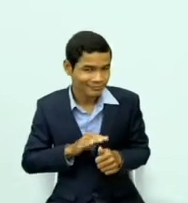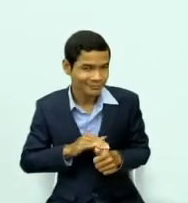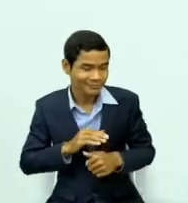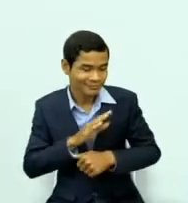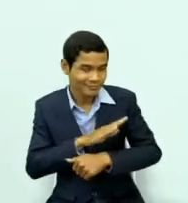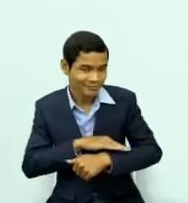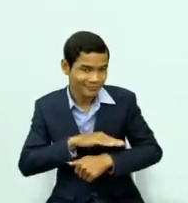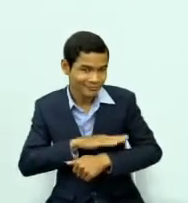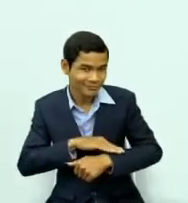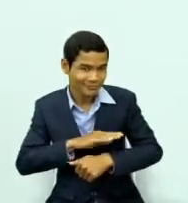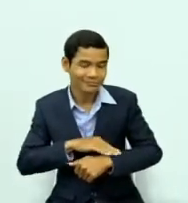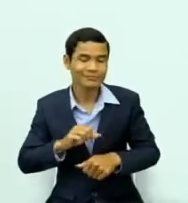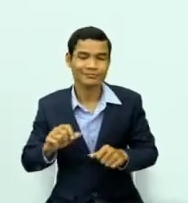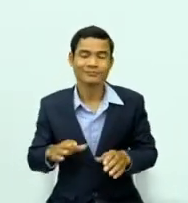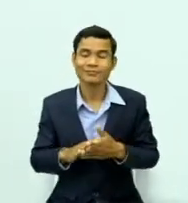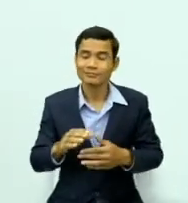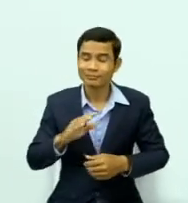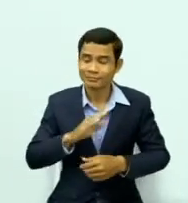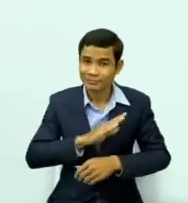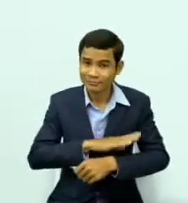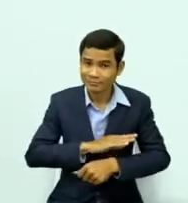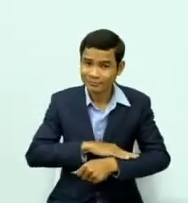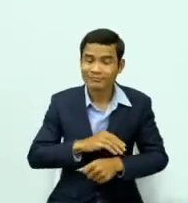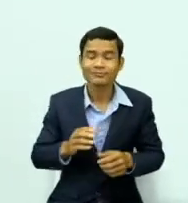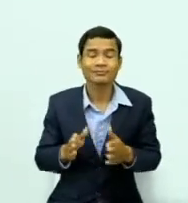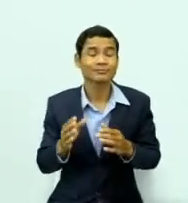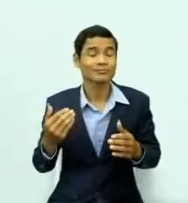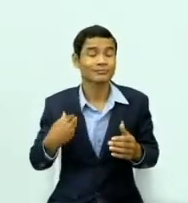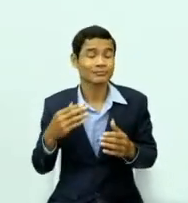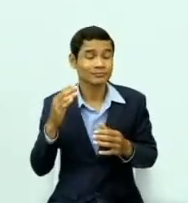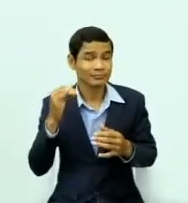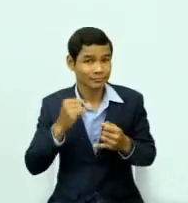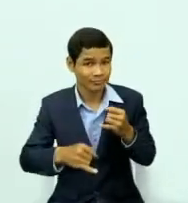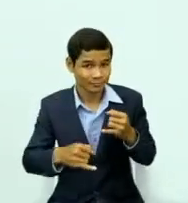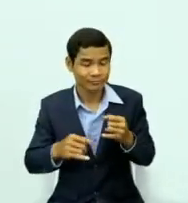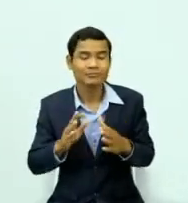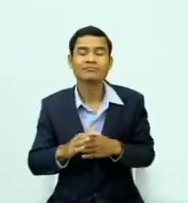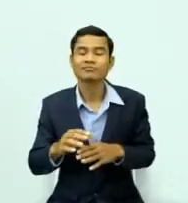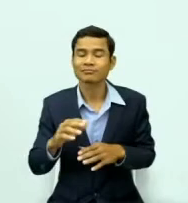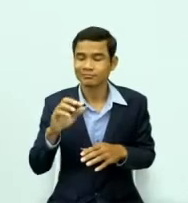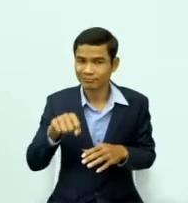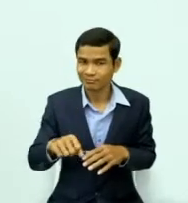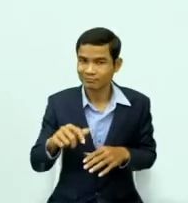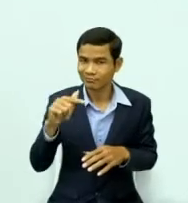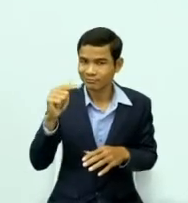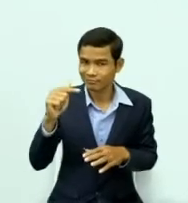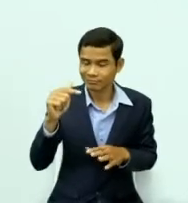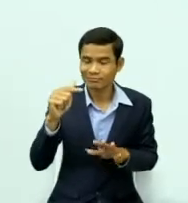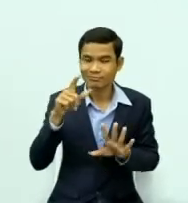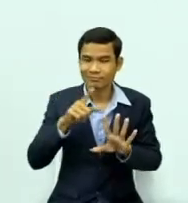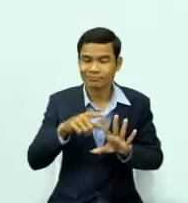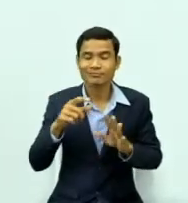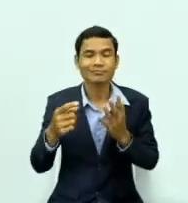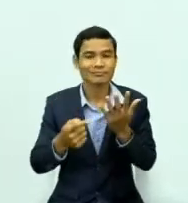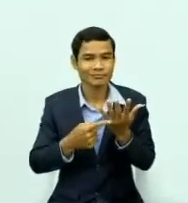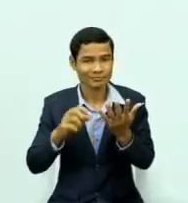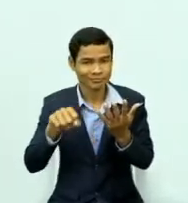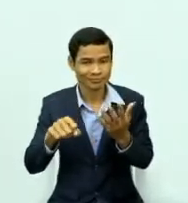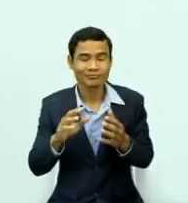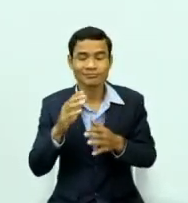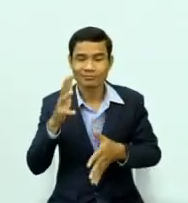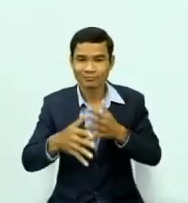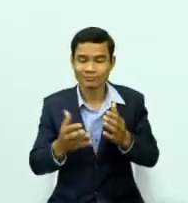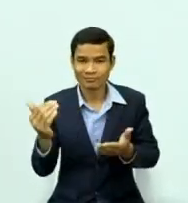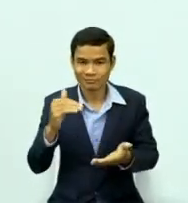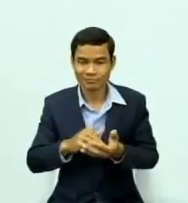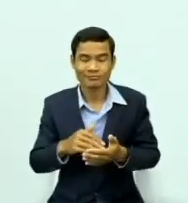ấy lên ý. Khang kroi, khang dừng lưu bị chân kroi mấy con. Chà cứ lưu bị ngay. Ta dừng thang ngay tình ọc này. Chấp bà